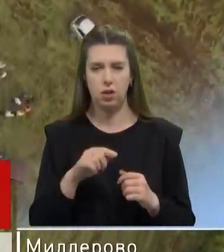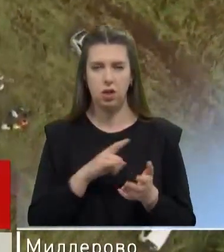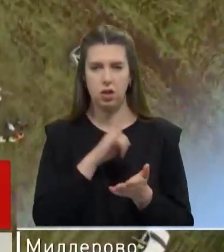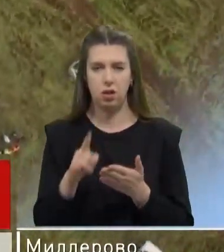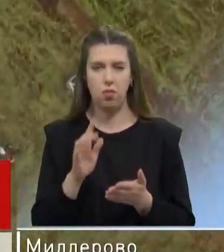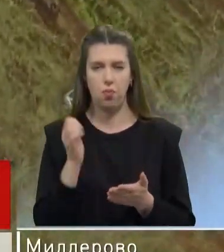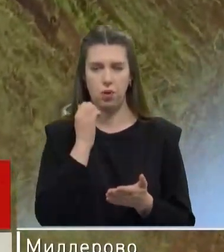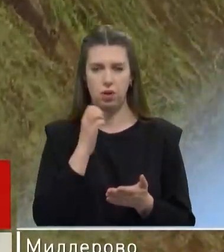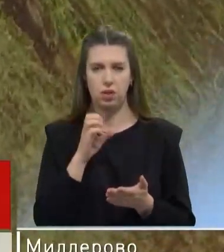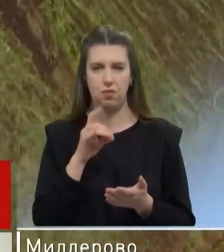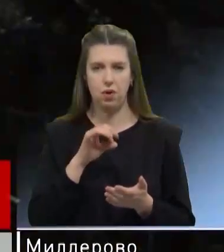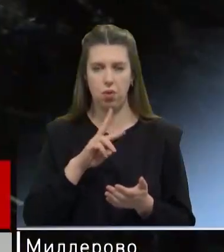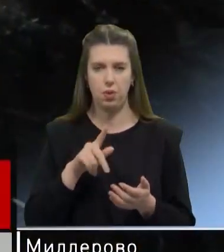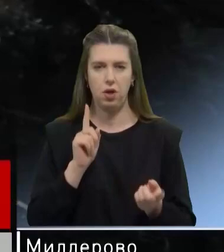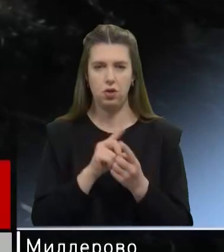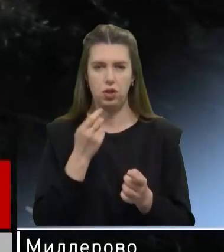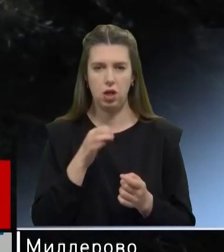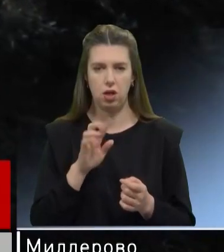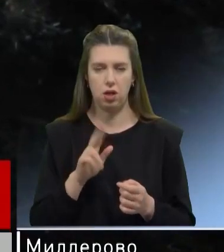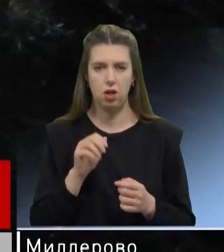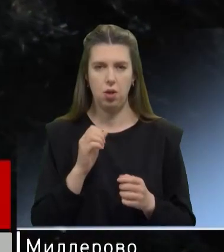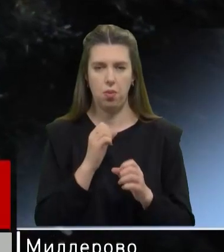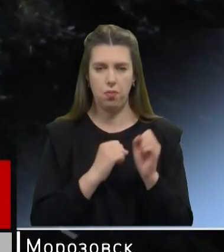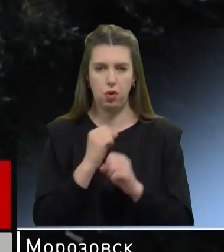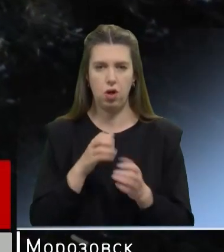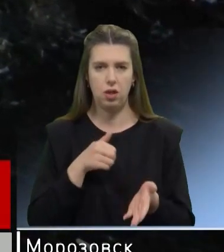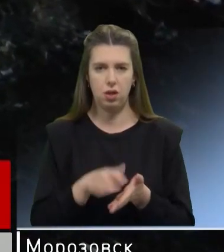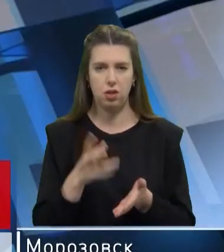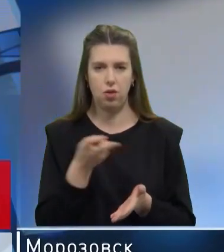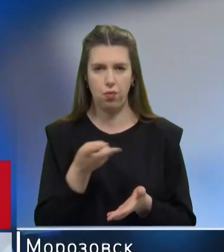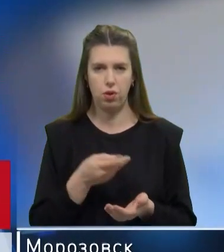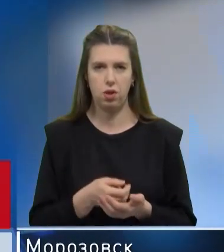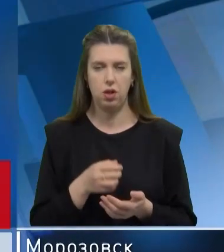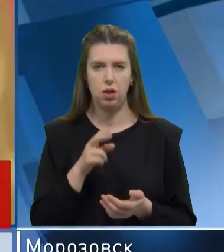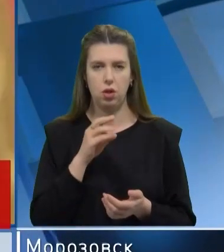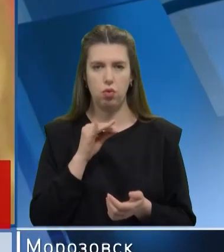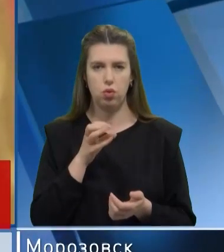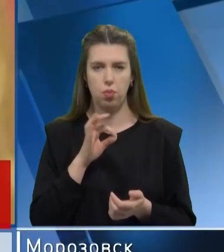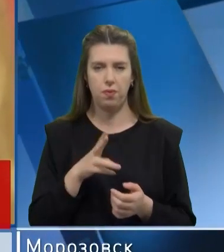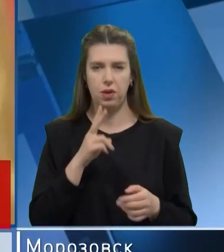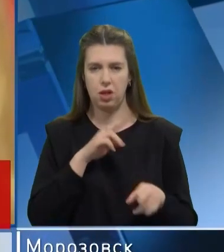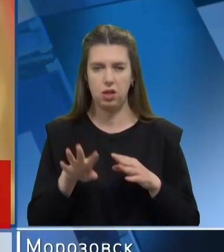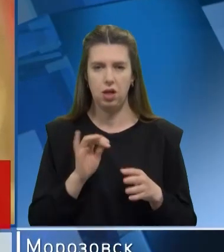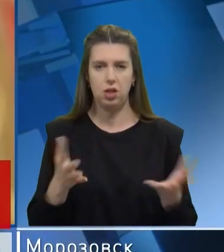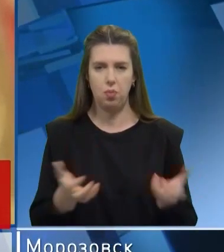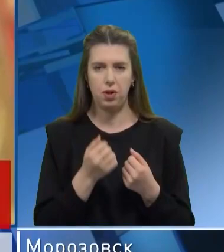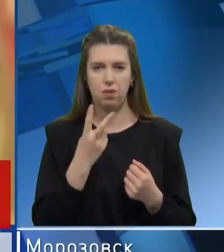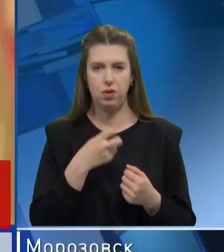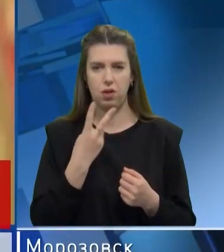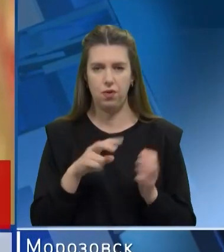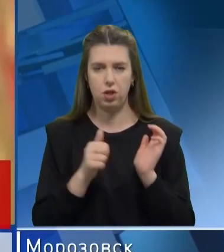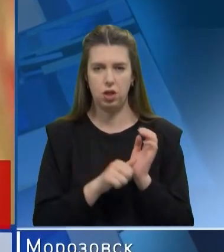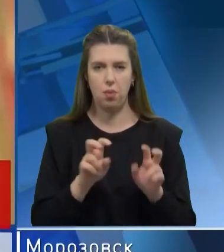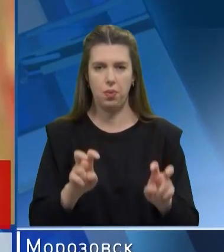в Симферополь. Столкнулся со стаей чаек. В результате у машины отказали оба двигателя. Дамир Юсупов не растерялся и спас